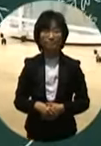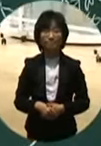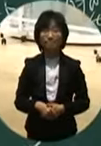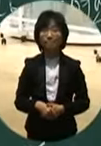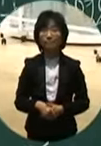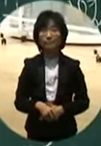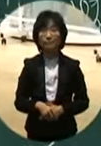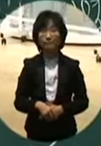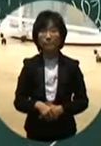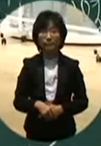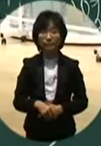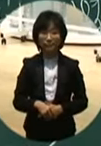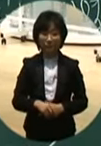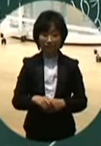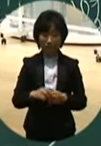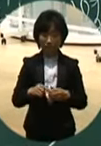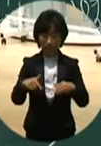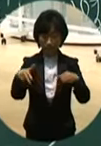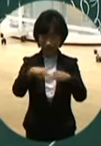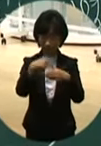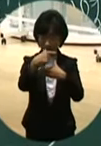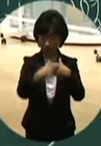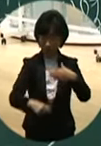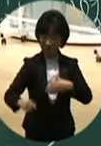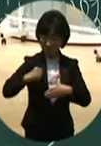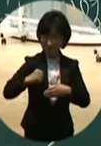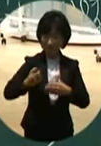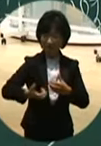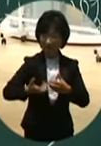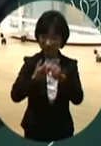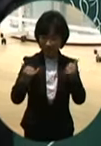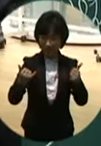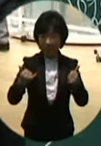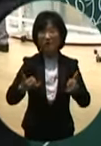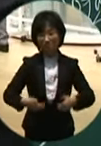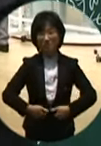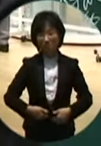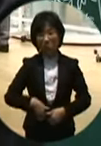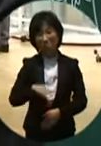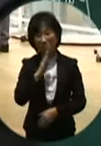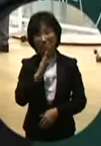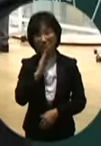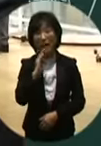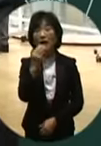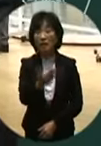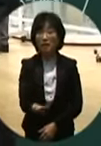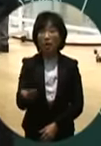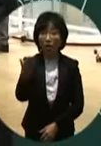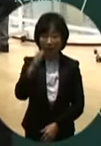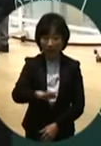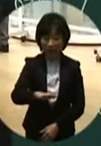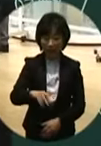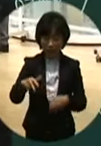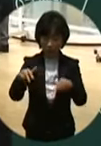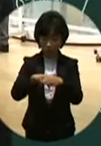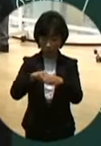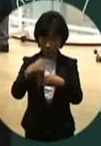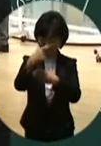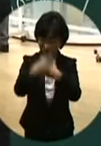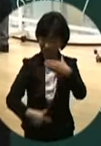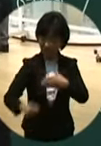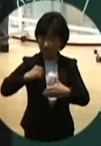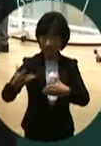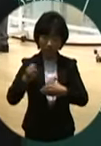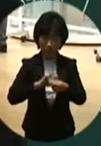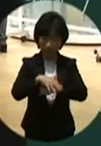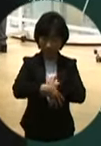많은 교권주의자 필요합니다. Yes, of course, a lot of people with church authorities are necessary. 그러나 그것으로 세계 변화시킨 게 아닙니다. But then we cannot change the